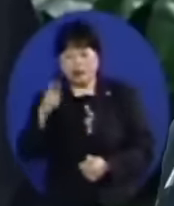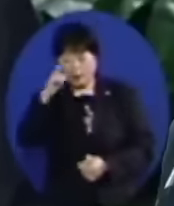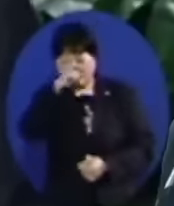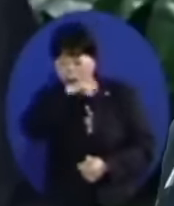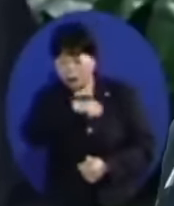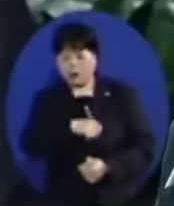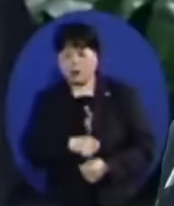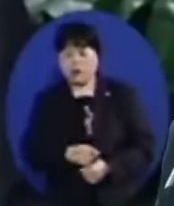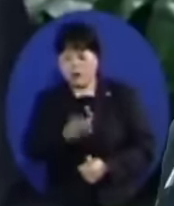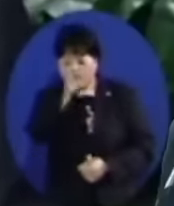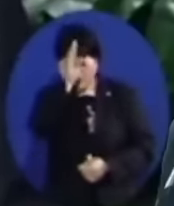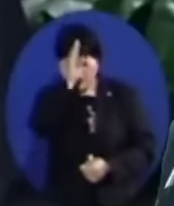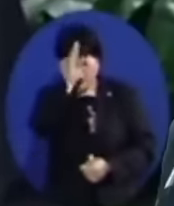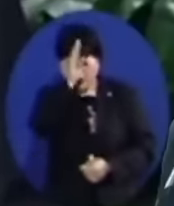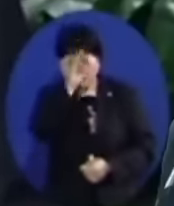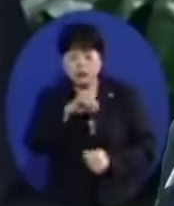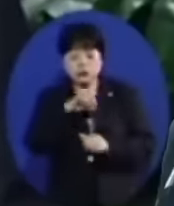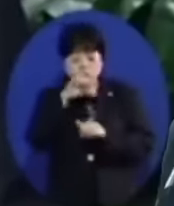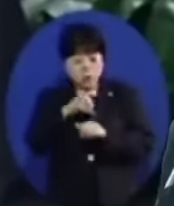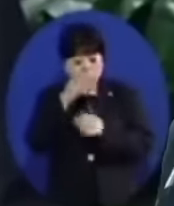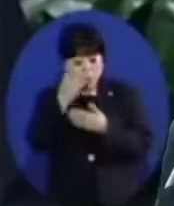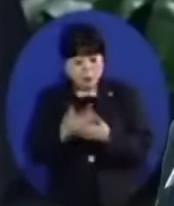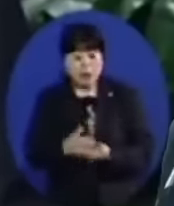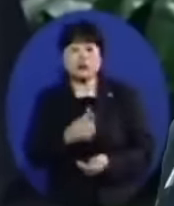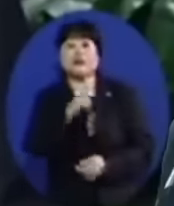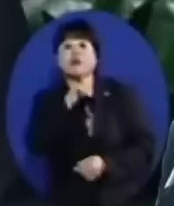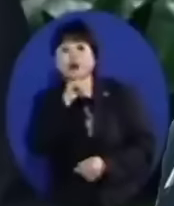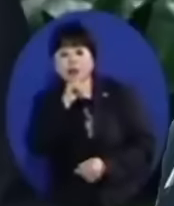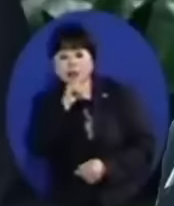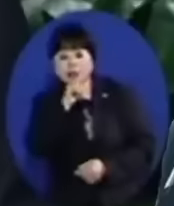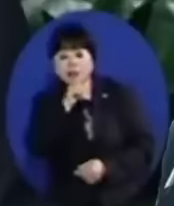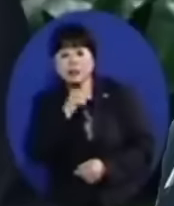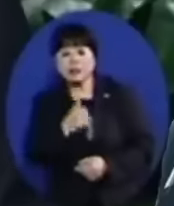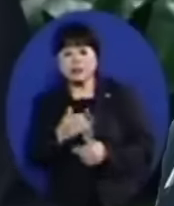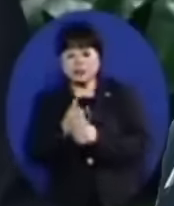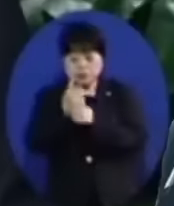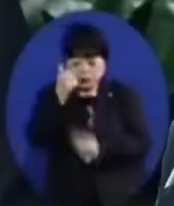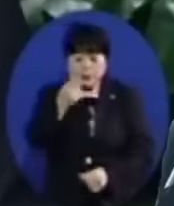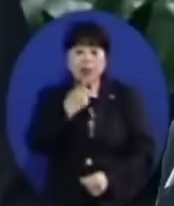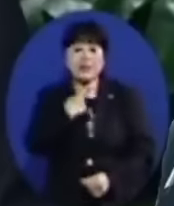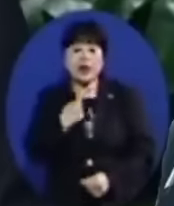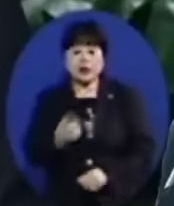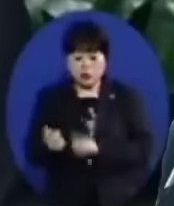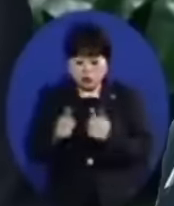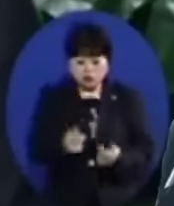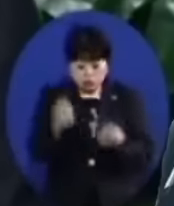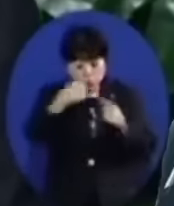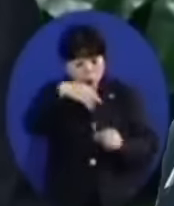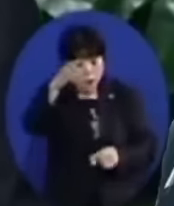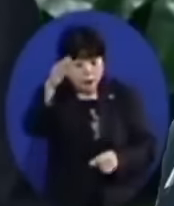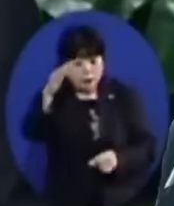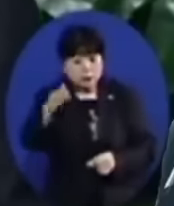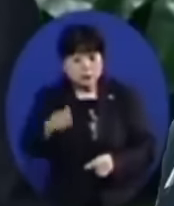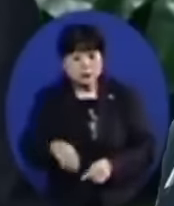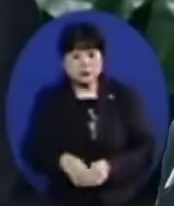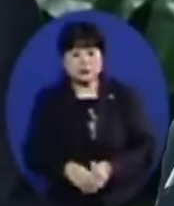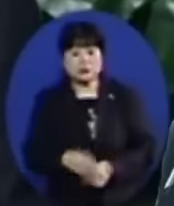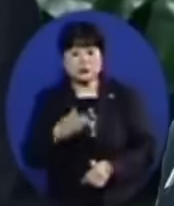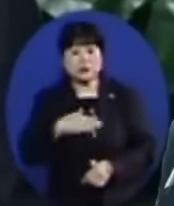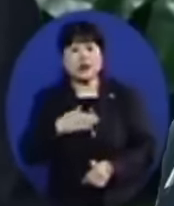추악하고 병들고 저주받고 가난하고 낭패가 실망당하고 죽고 지옥가는 그 못난